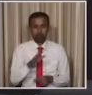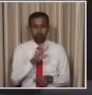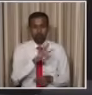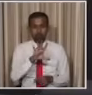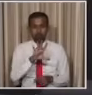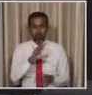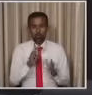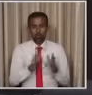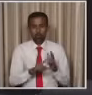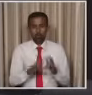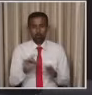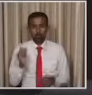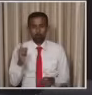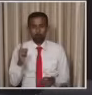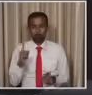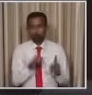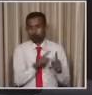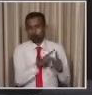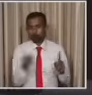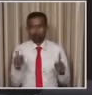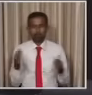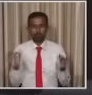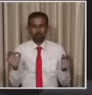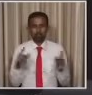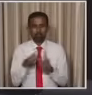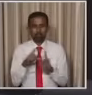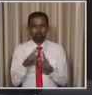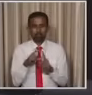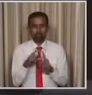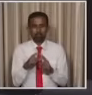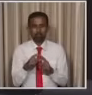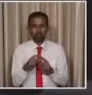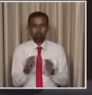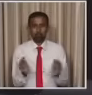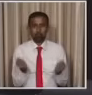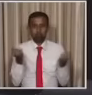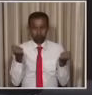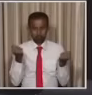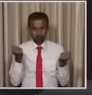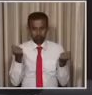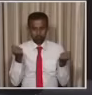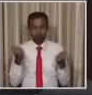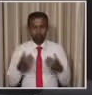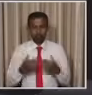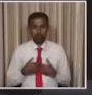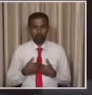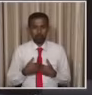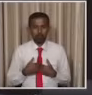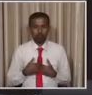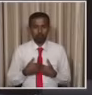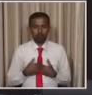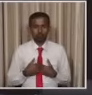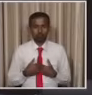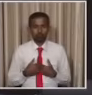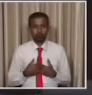1945 ඔක්තෝබර් 1 වෙනිදා ඉඳලා මේ රටේ නිදහස් අධ්‍යාපනය ස්ථාපනය කරනවා. අපි